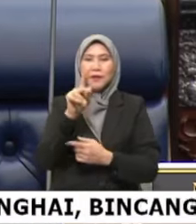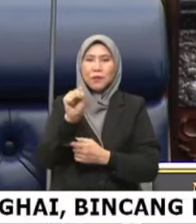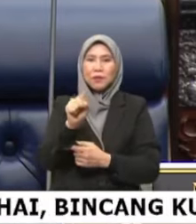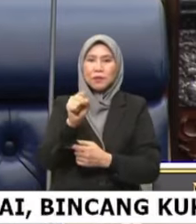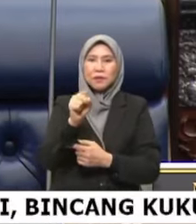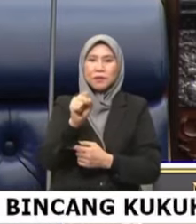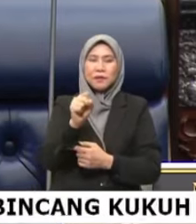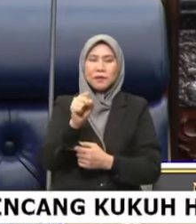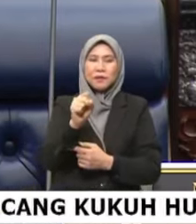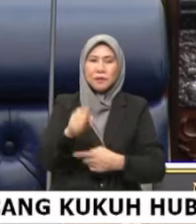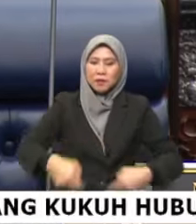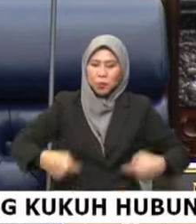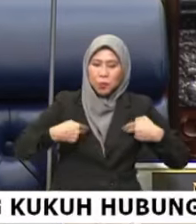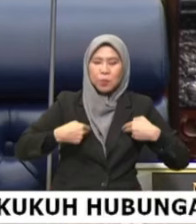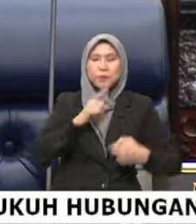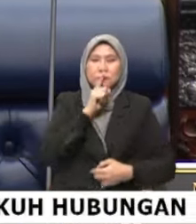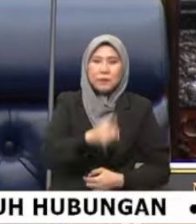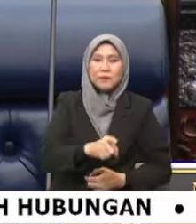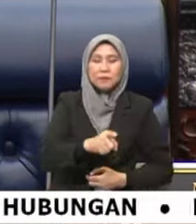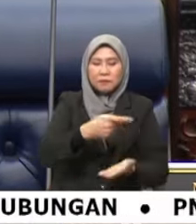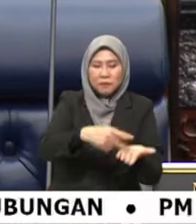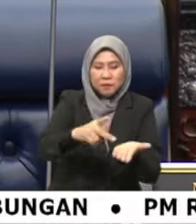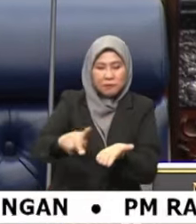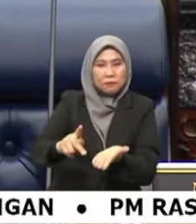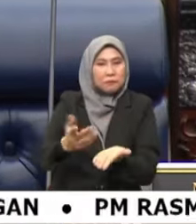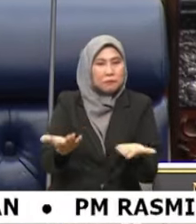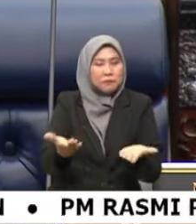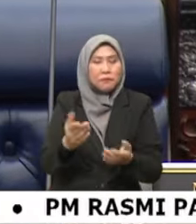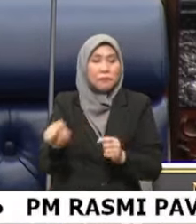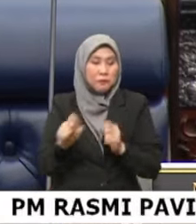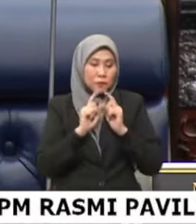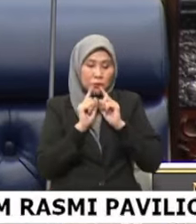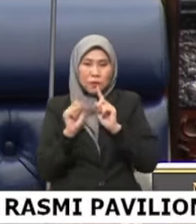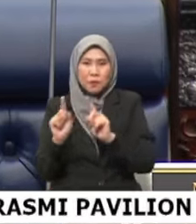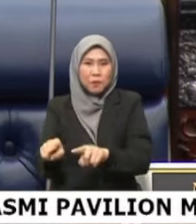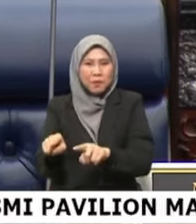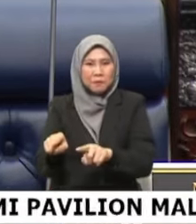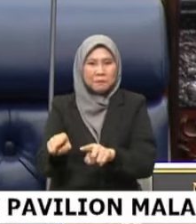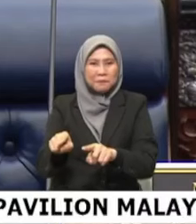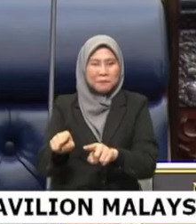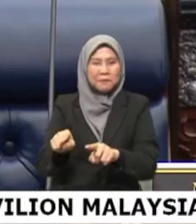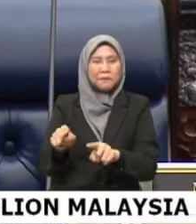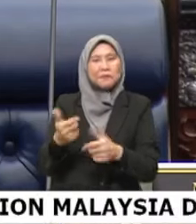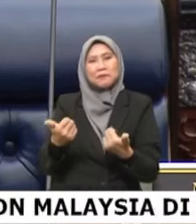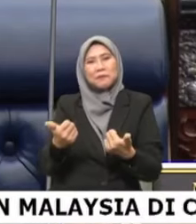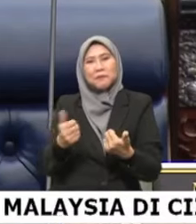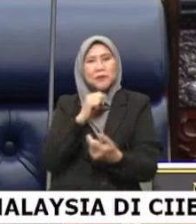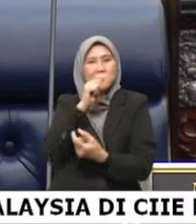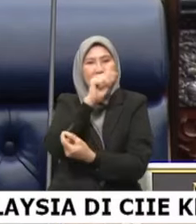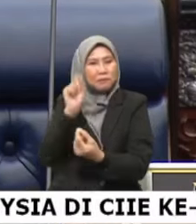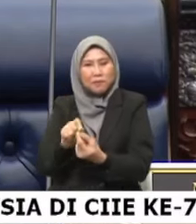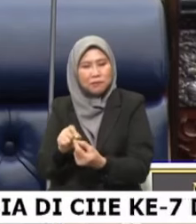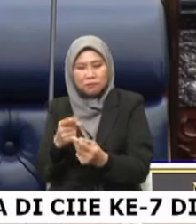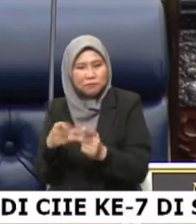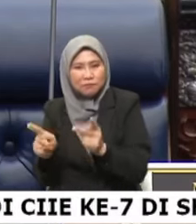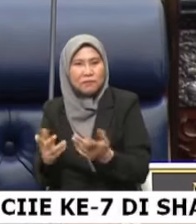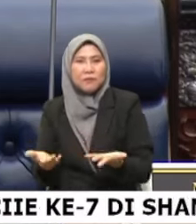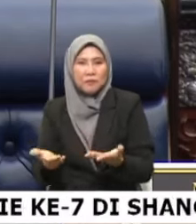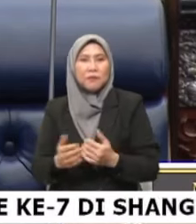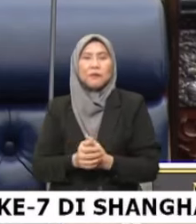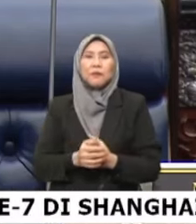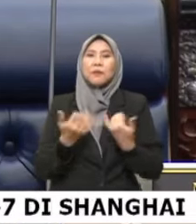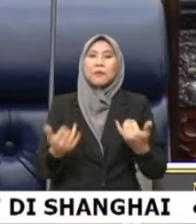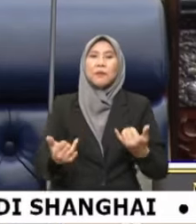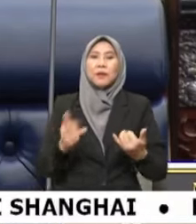sebenar. Jawab betul ini Ahmad, sebab kalau Ahmad jawab macam tu dia tak dapat selesai masalah. Kemudian tentang